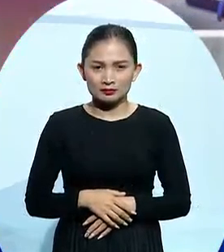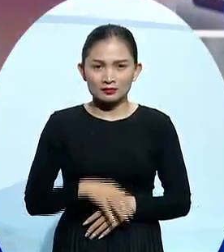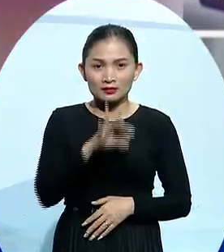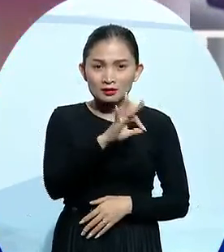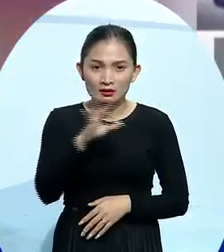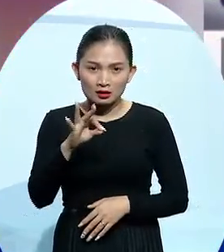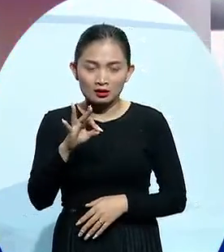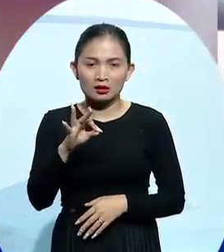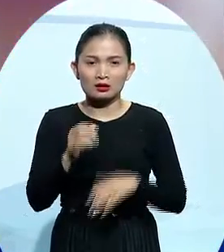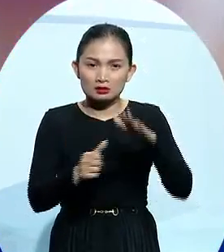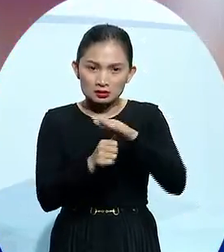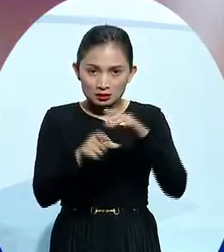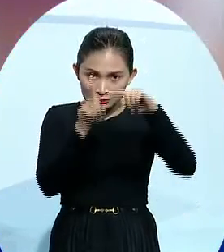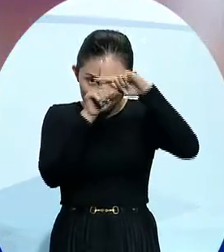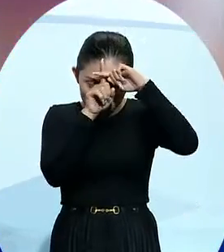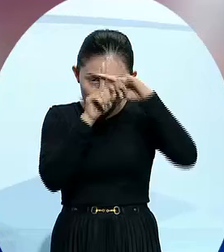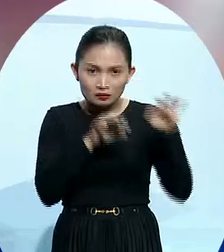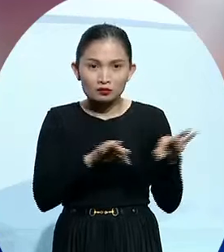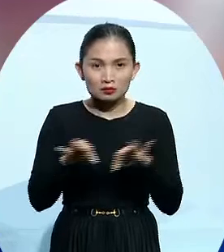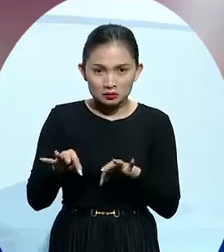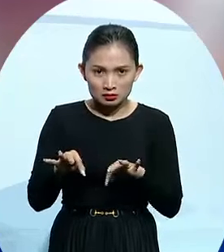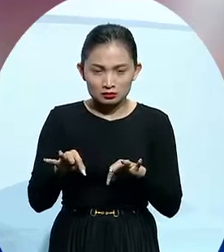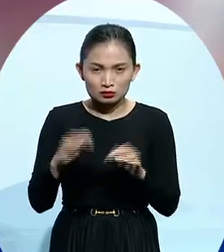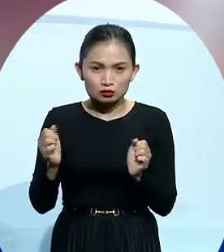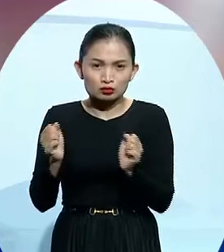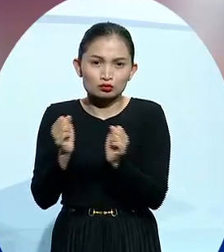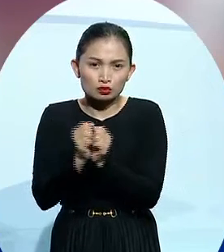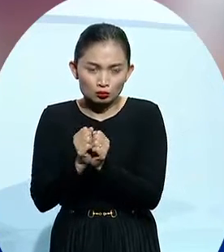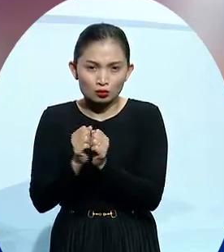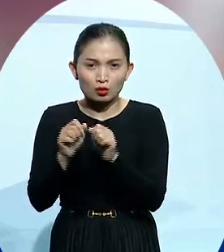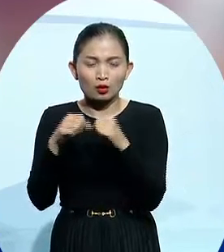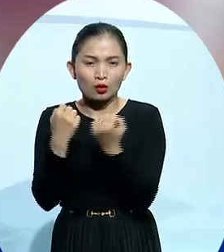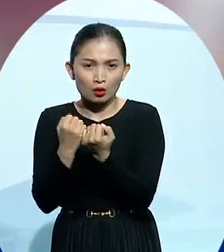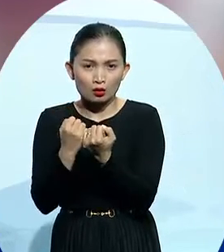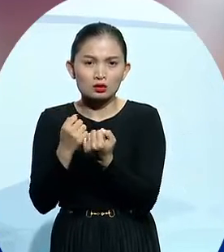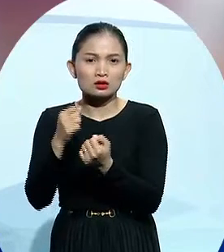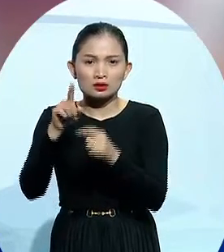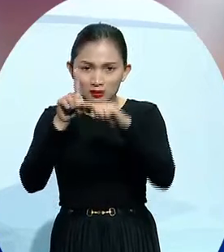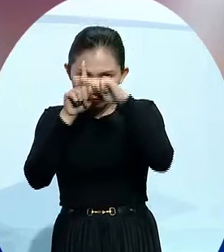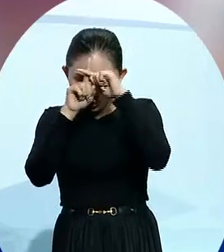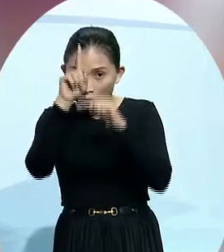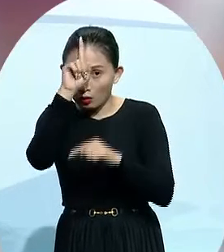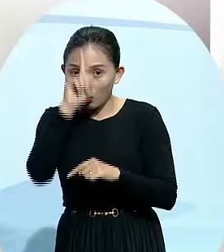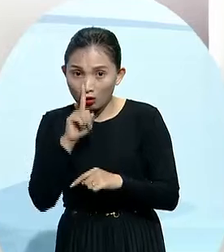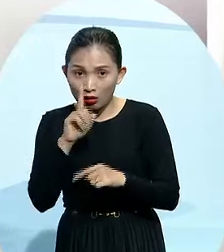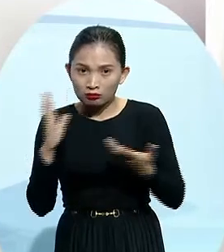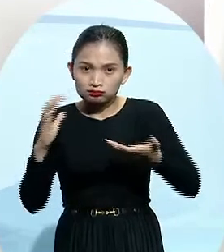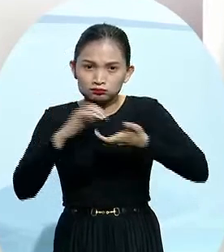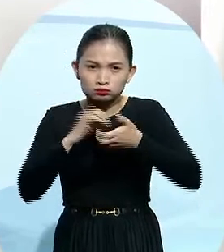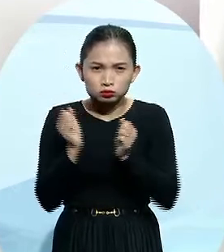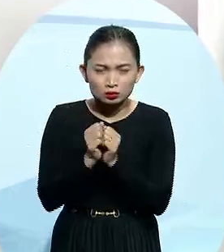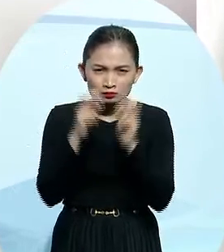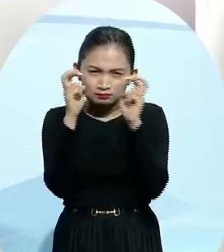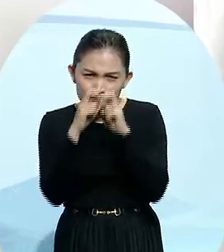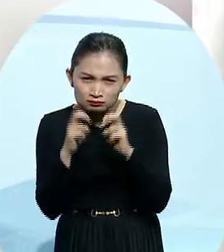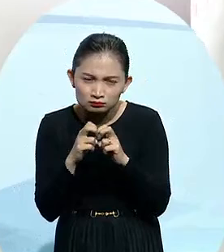sẽ tiếp tục phối hợp cùng với công an thành phố Hội Chữ thập đỏ xác minh kiểm tra làm rõ vụ việc và kiến nghị xử lý nghiêm theo quy định của pháp luật đối với